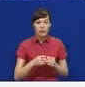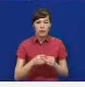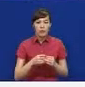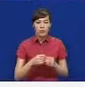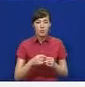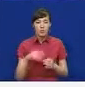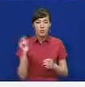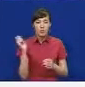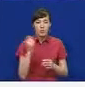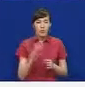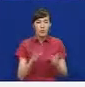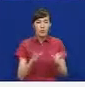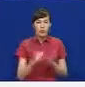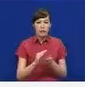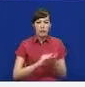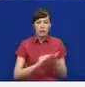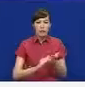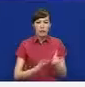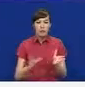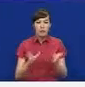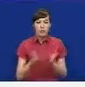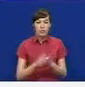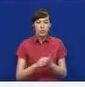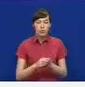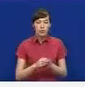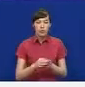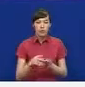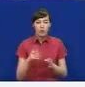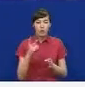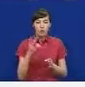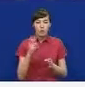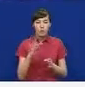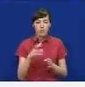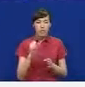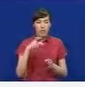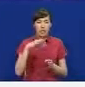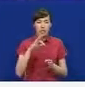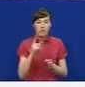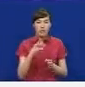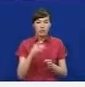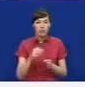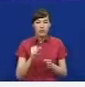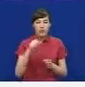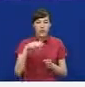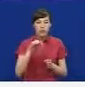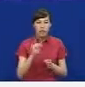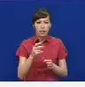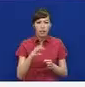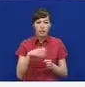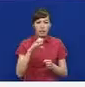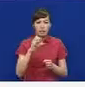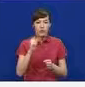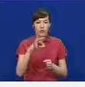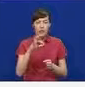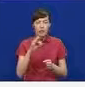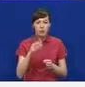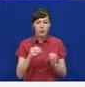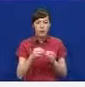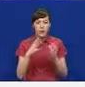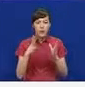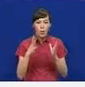Қаруымен қатар қаламында қатар алып жүрді. Қарияның үш бәйтерек, ажалдың ақыры, аталы сөздер, Саттар Ерубаев сынды 15